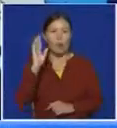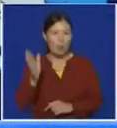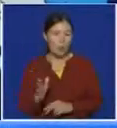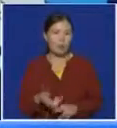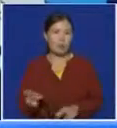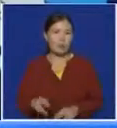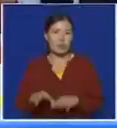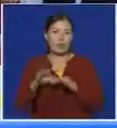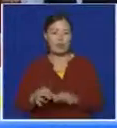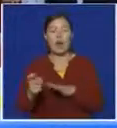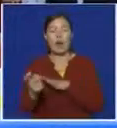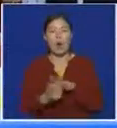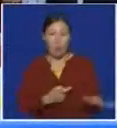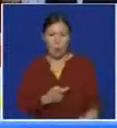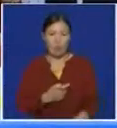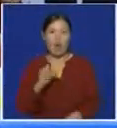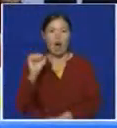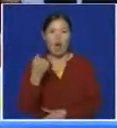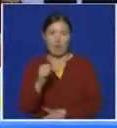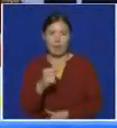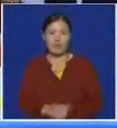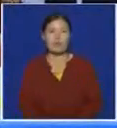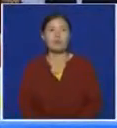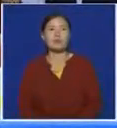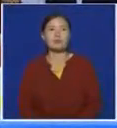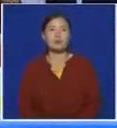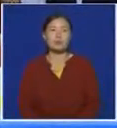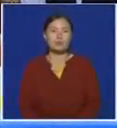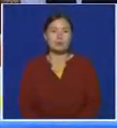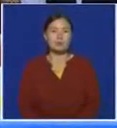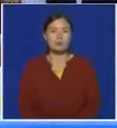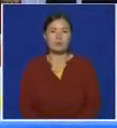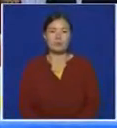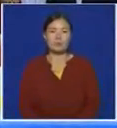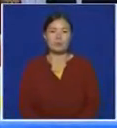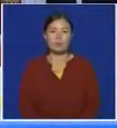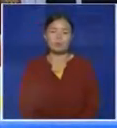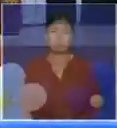которые пройдут в Караганде в августе. Салтанат Айджанова, Саламат Каипов, Каспий Ахпарат.